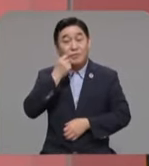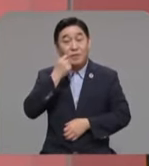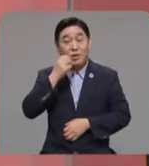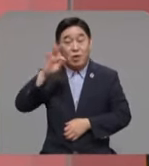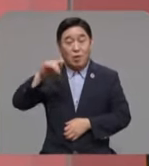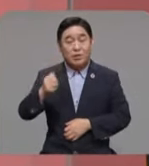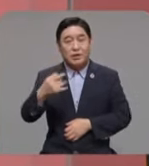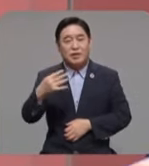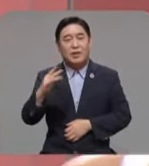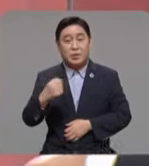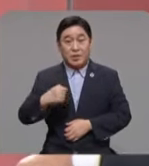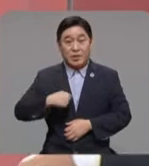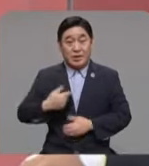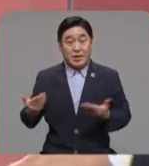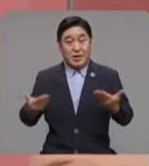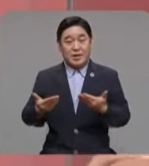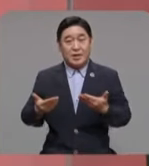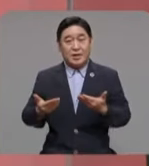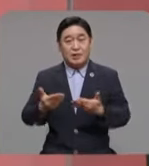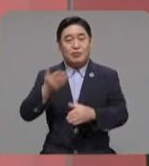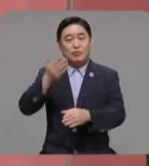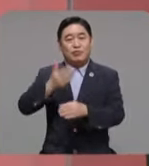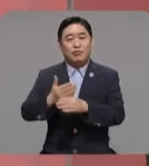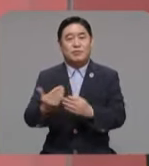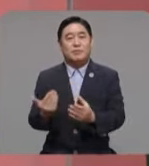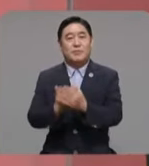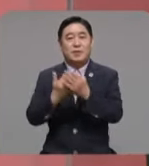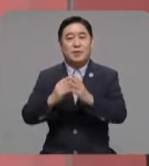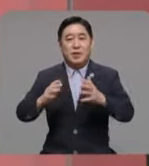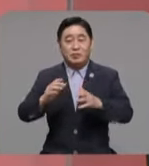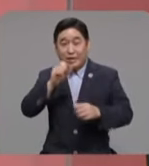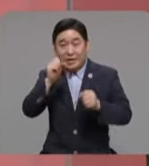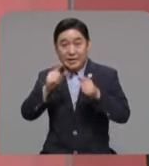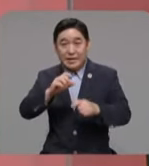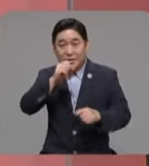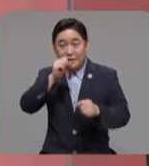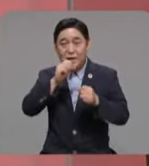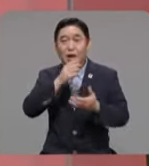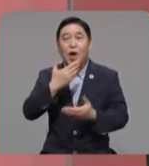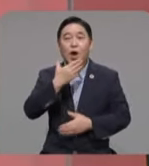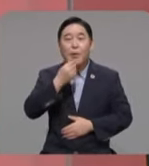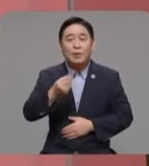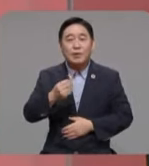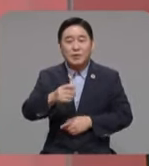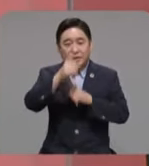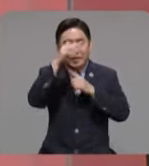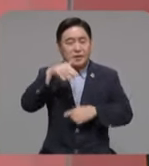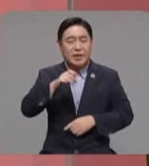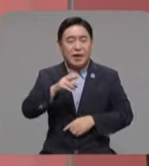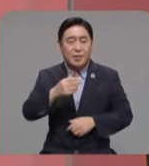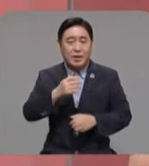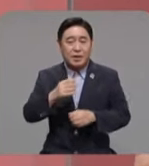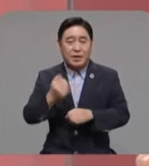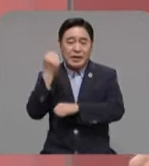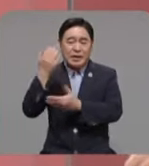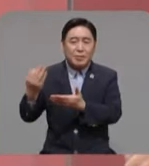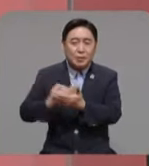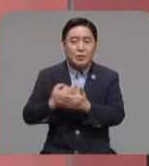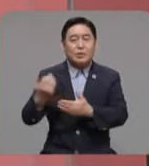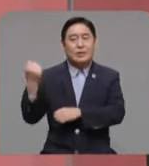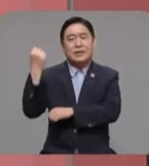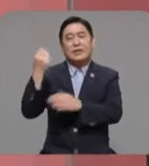원희룡의 일감주도 성장과 국가찬스 기회복지는 이재명의 기본소득과